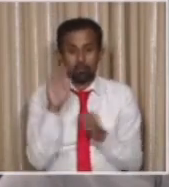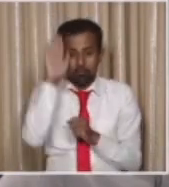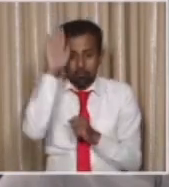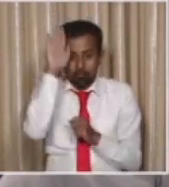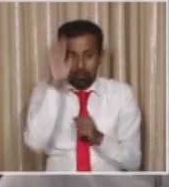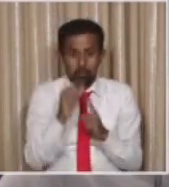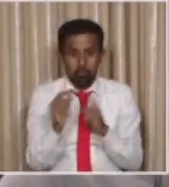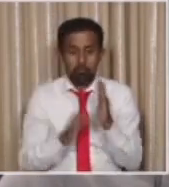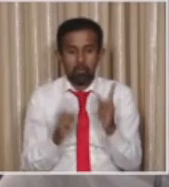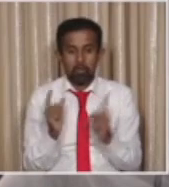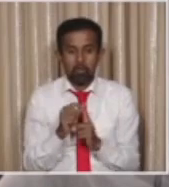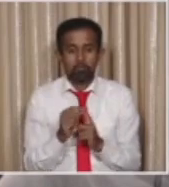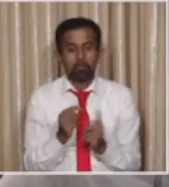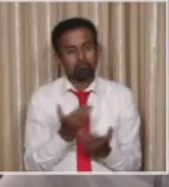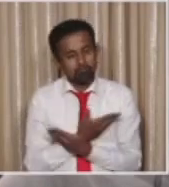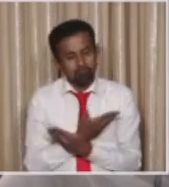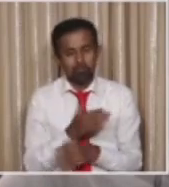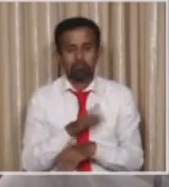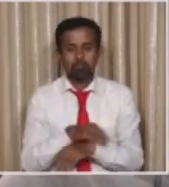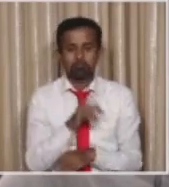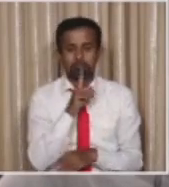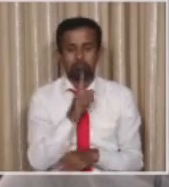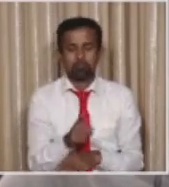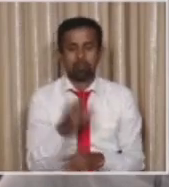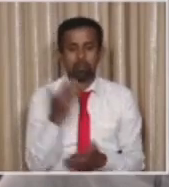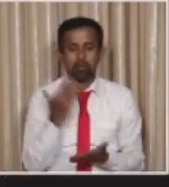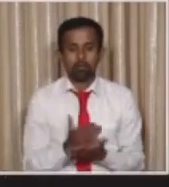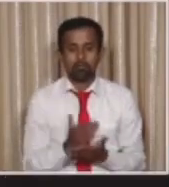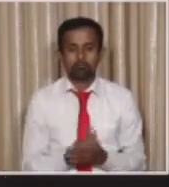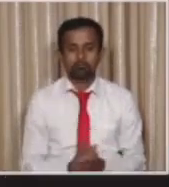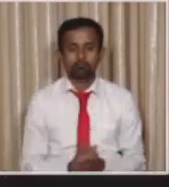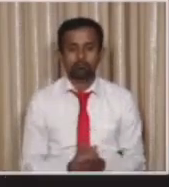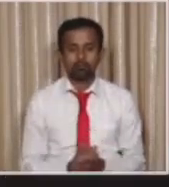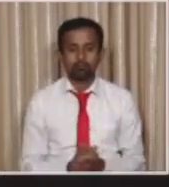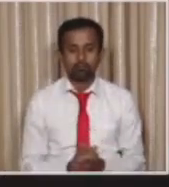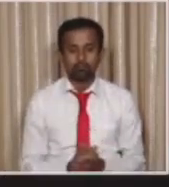मंत्री वरुंट इताम आदरेन सीपत करमिन मन्नियेंड वेनो स्तुति गरु जय